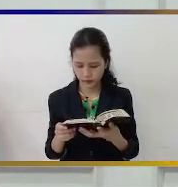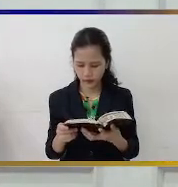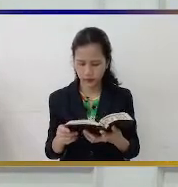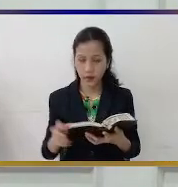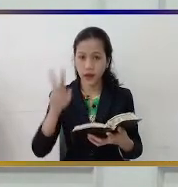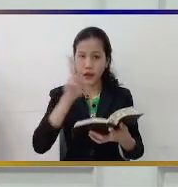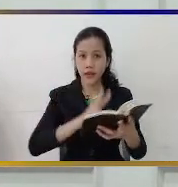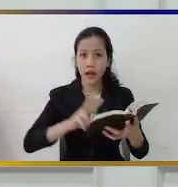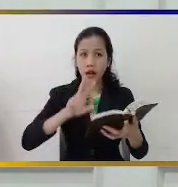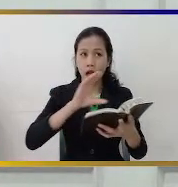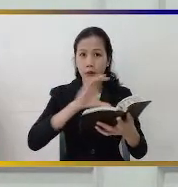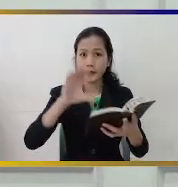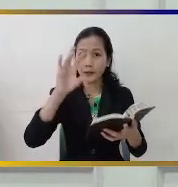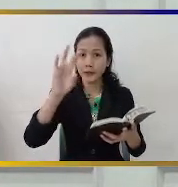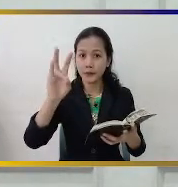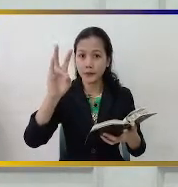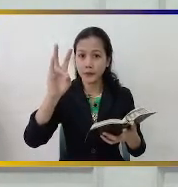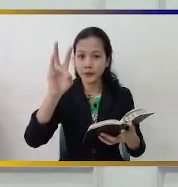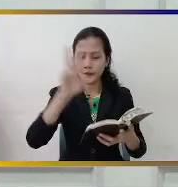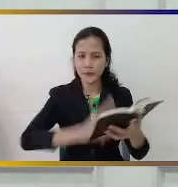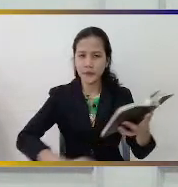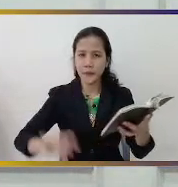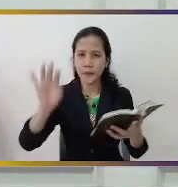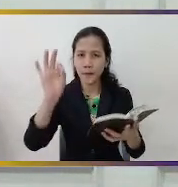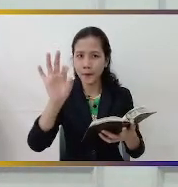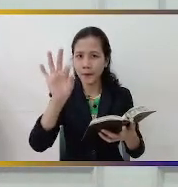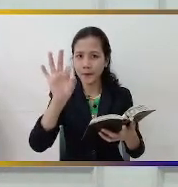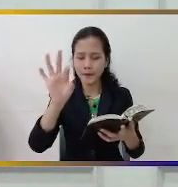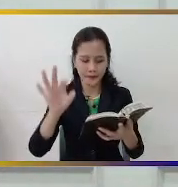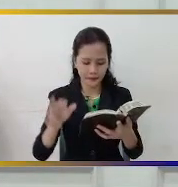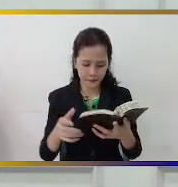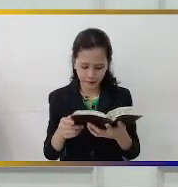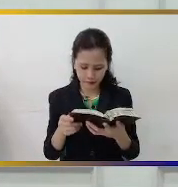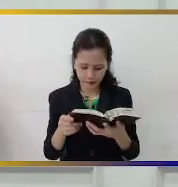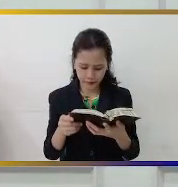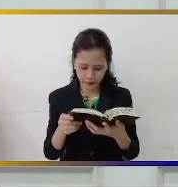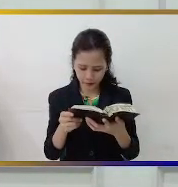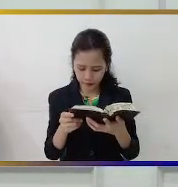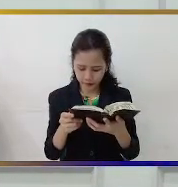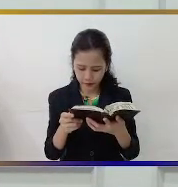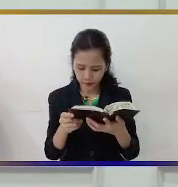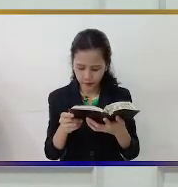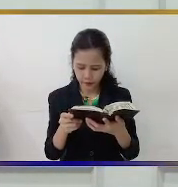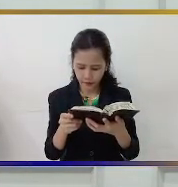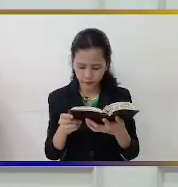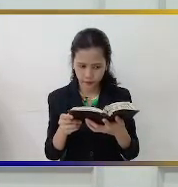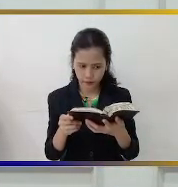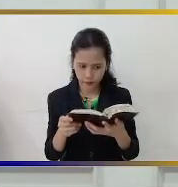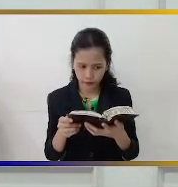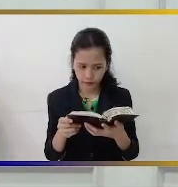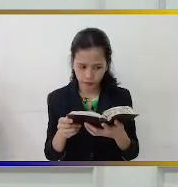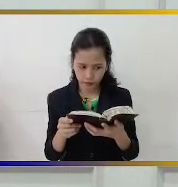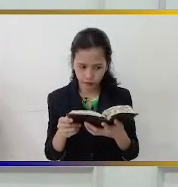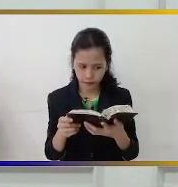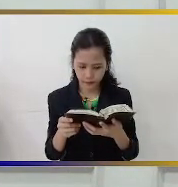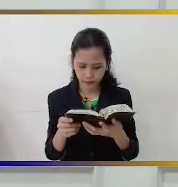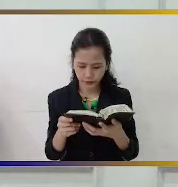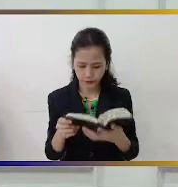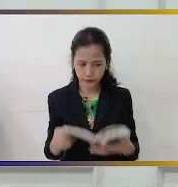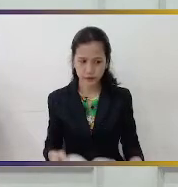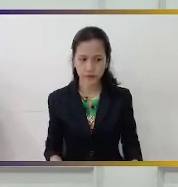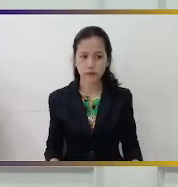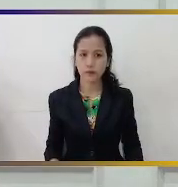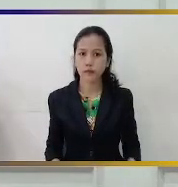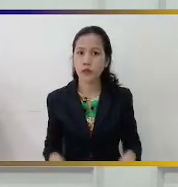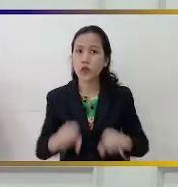iniquities, and Thou wilt cast all their sins into the depths of the sea. Okay, so makikita nyo po